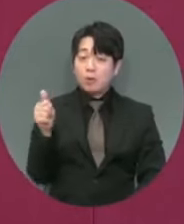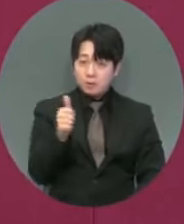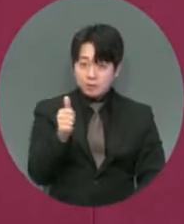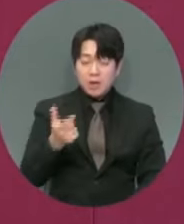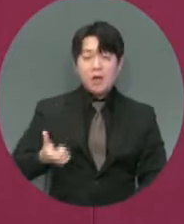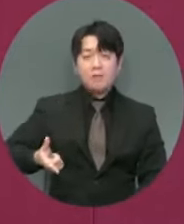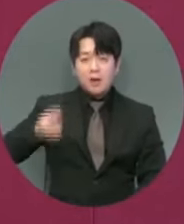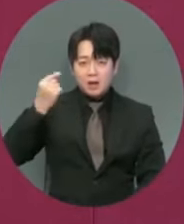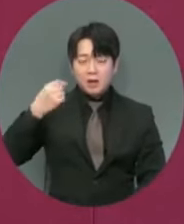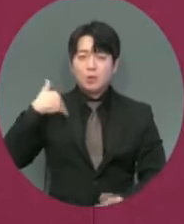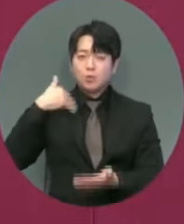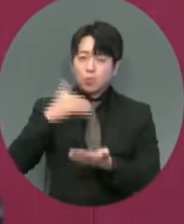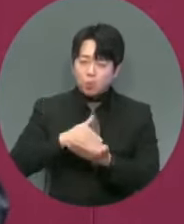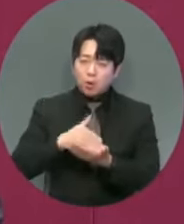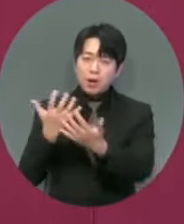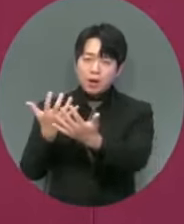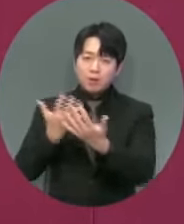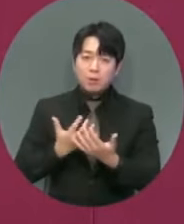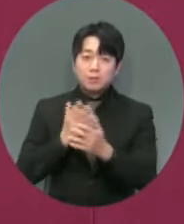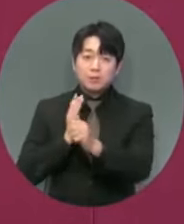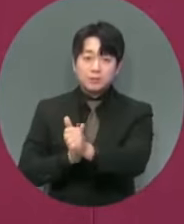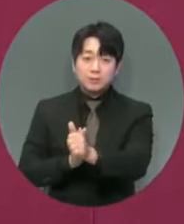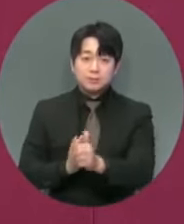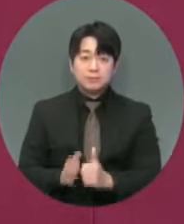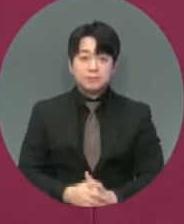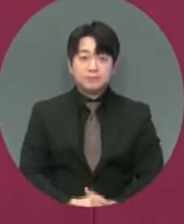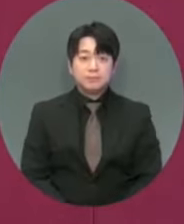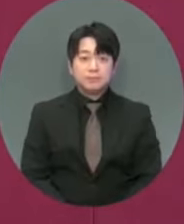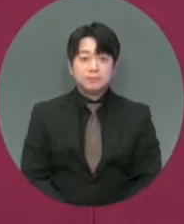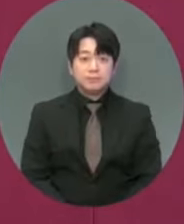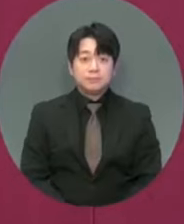어서 돌아오십시오.